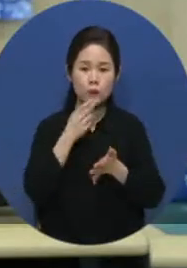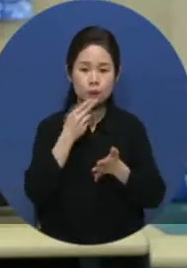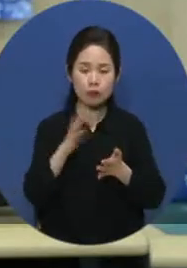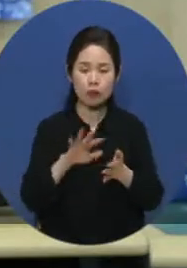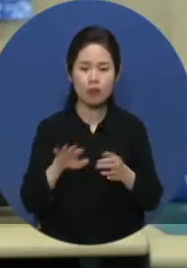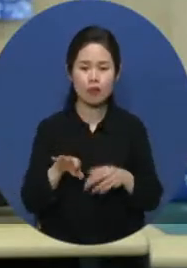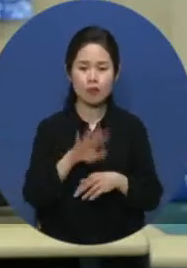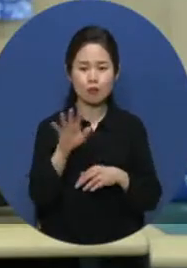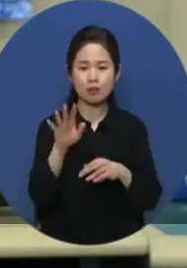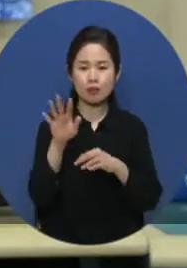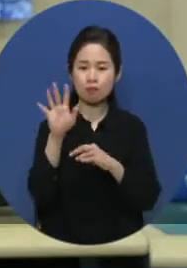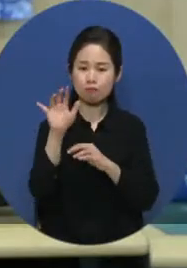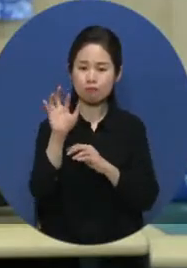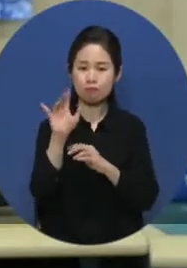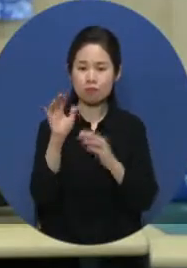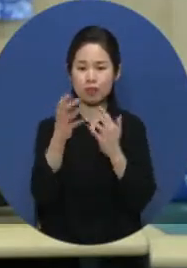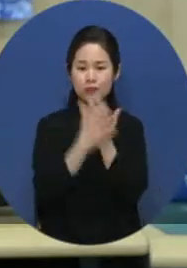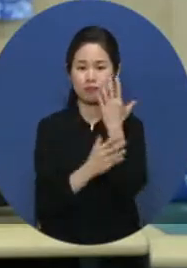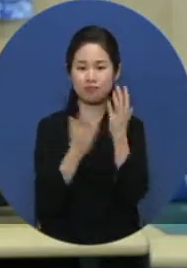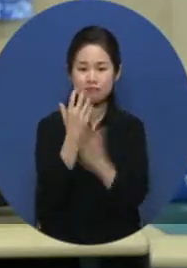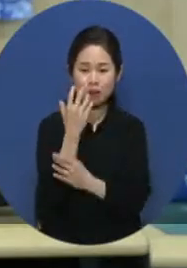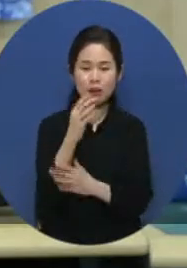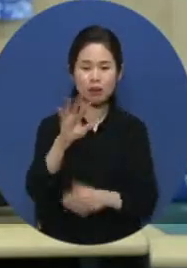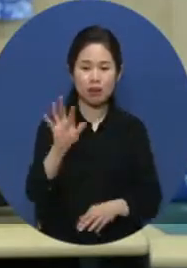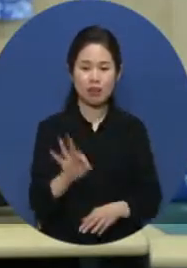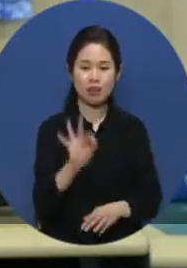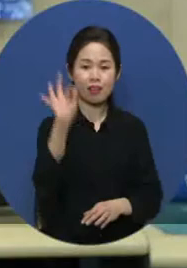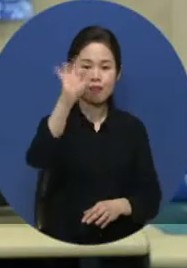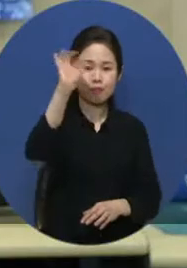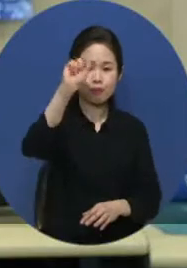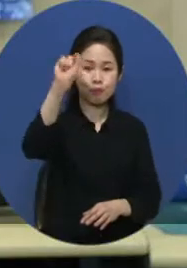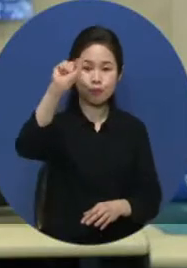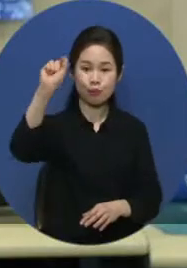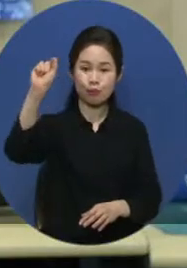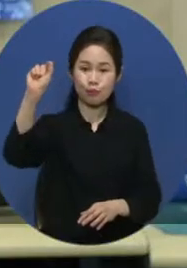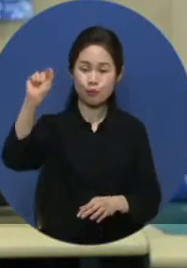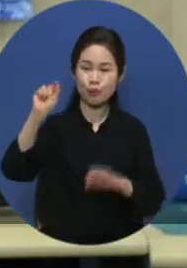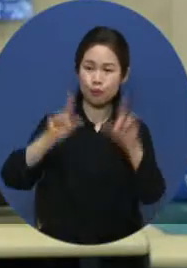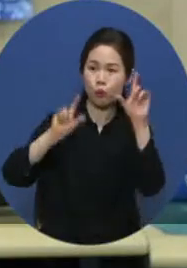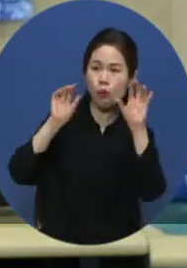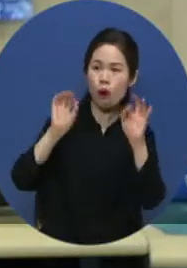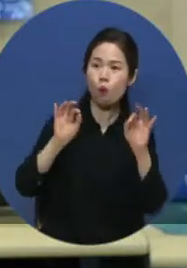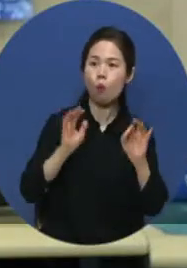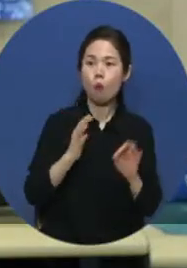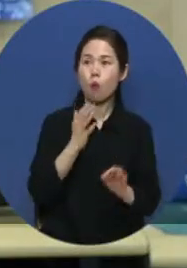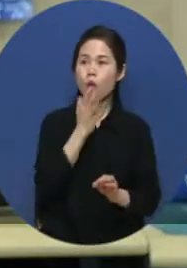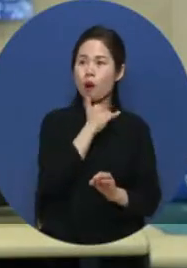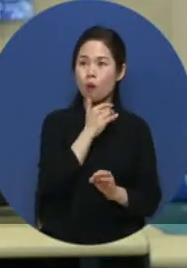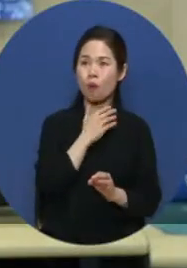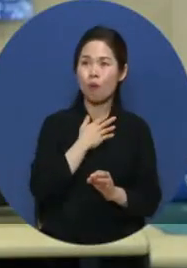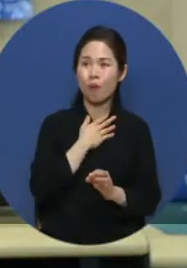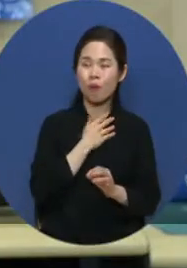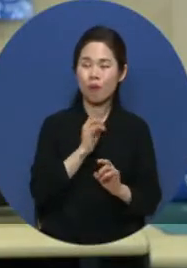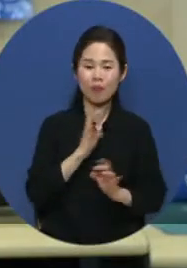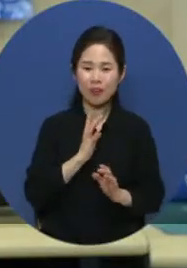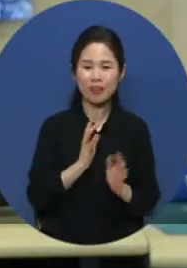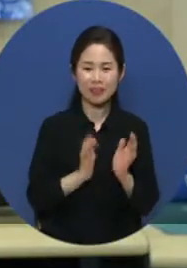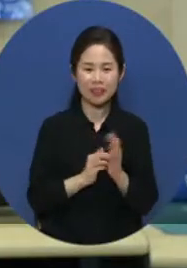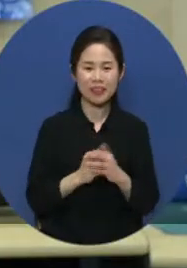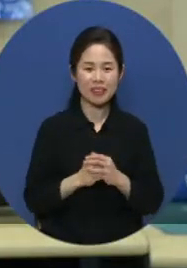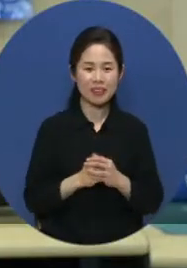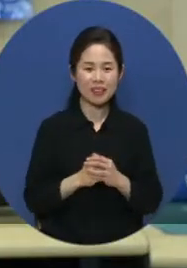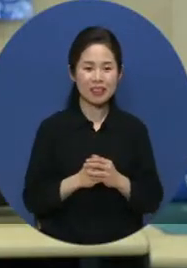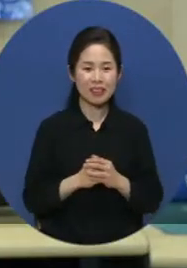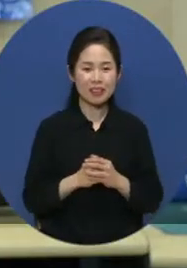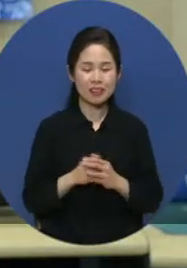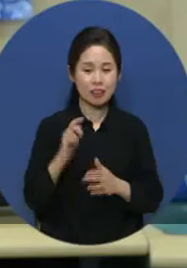가지고 판서도 하고 강의도 하시고, 네, 그런 모습에 저도 꽤나 많은 긍정적 에너지를 받았고, 그리고 나서는 저희가 제품